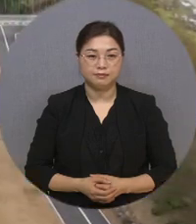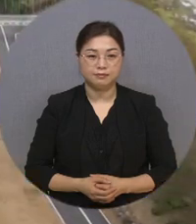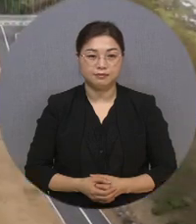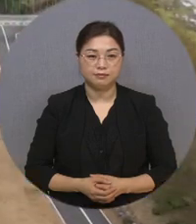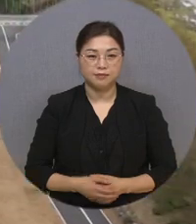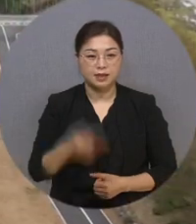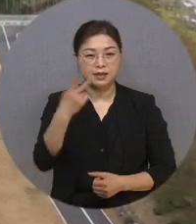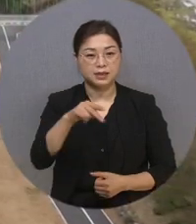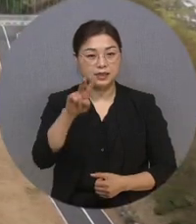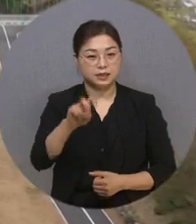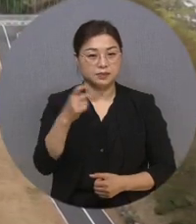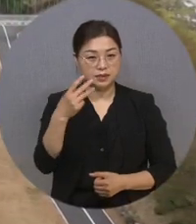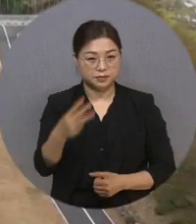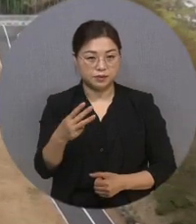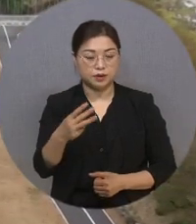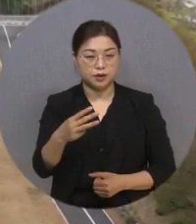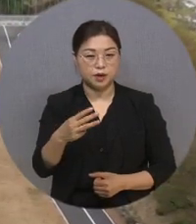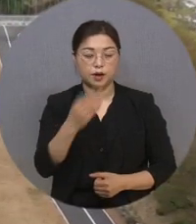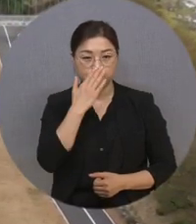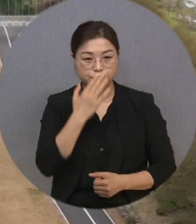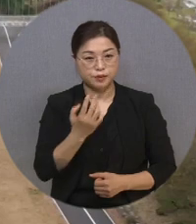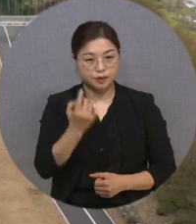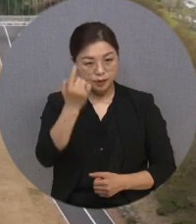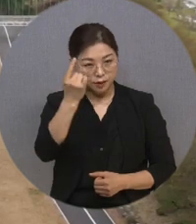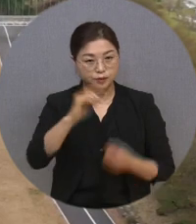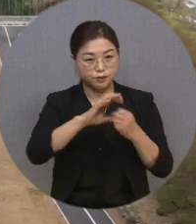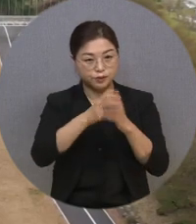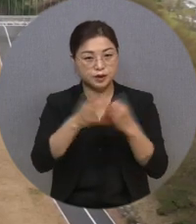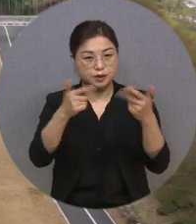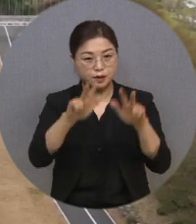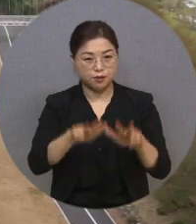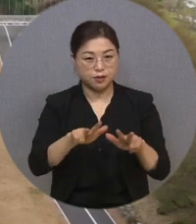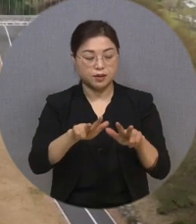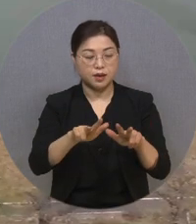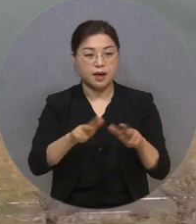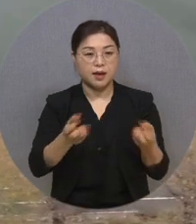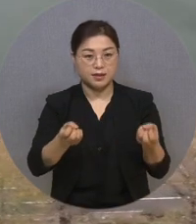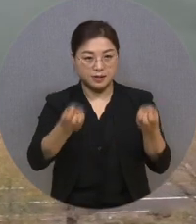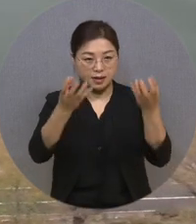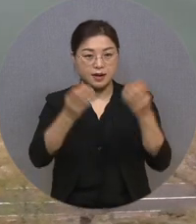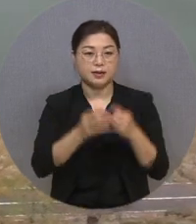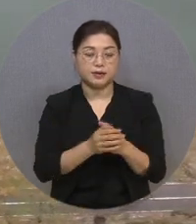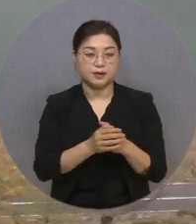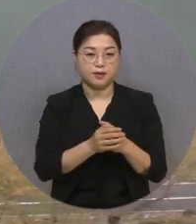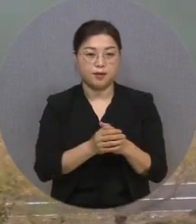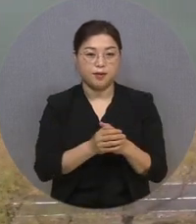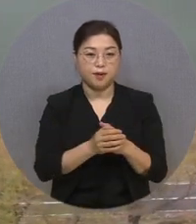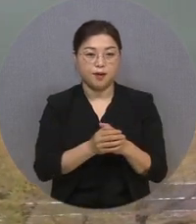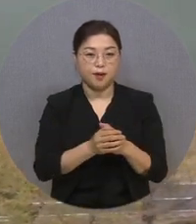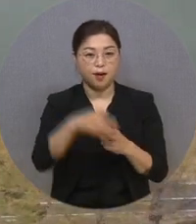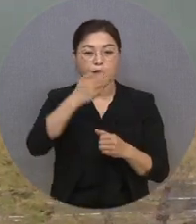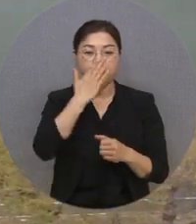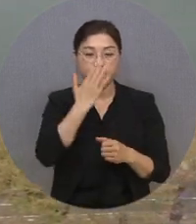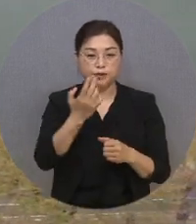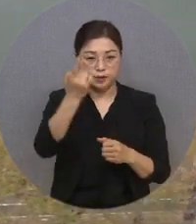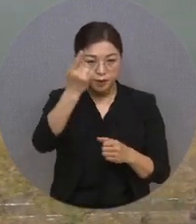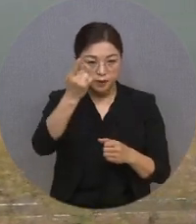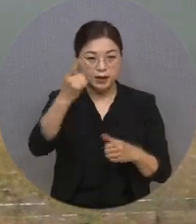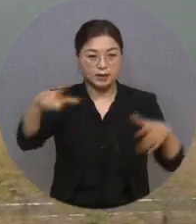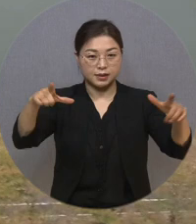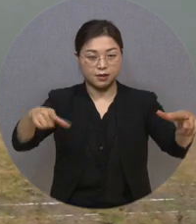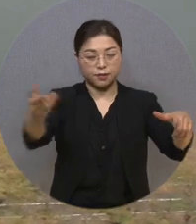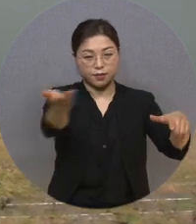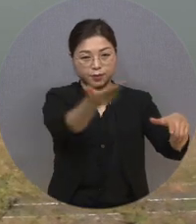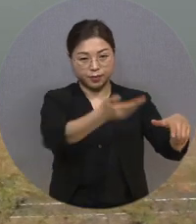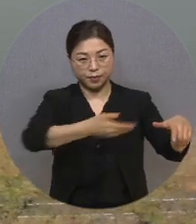오는 2023년 순천만 국제정원 박람회를 앞두고 순천 도심을 흐르는 동천의 역사와 풍경을 즐길